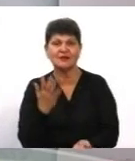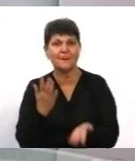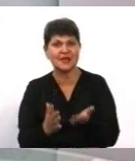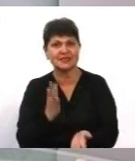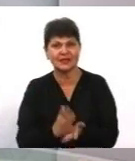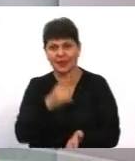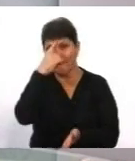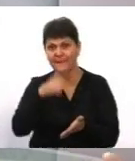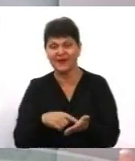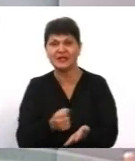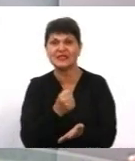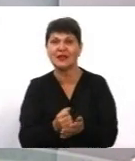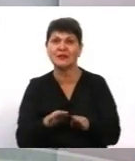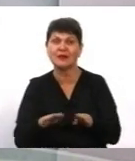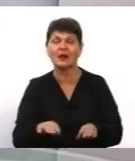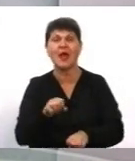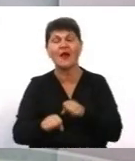стандарти, велодоріжки міста Вінниці?